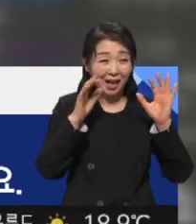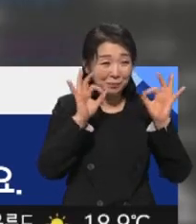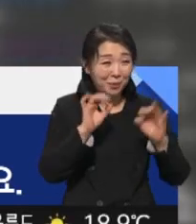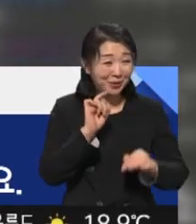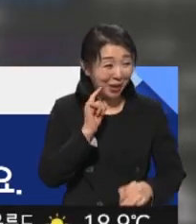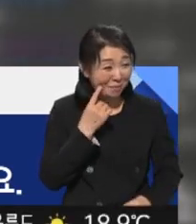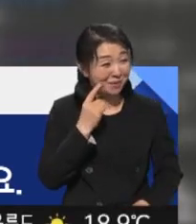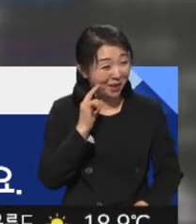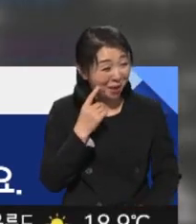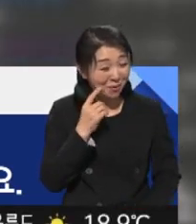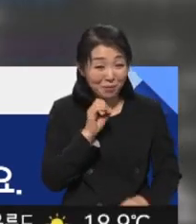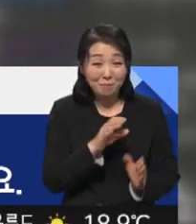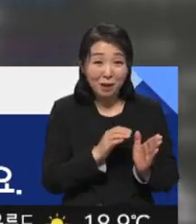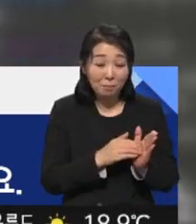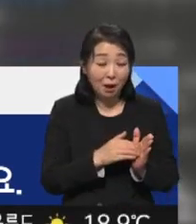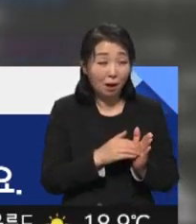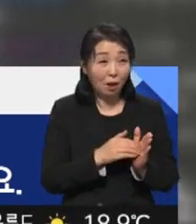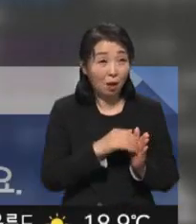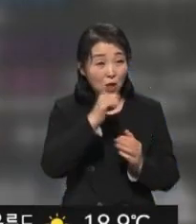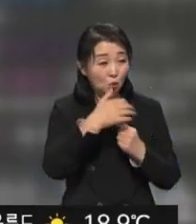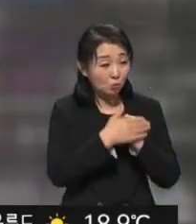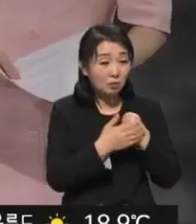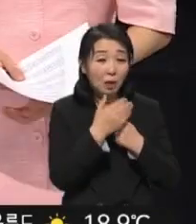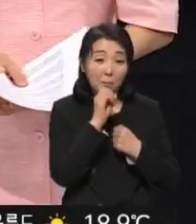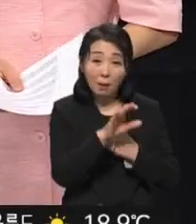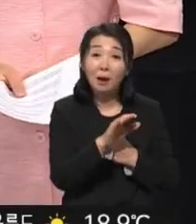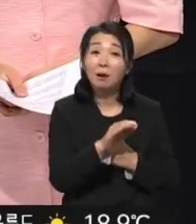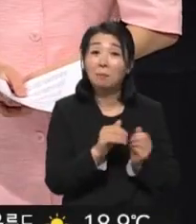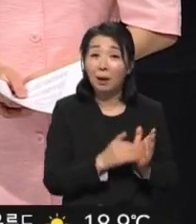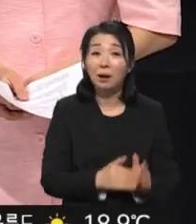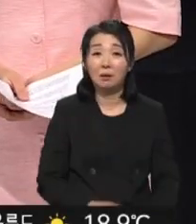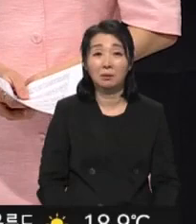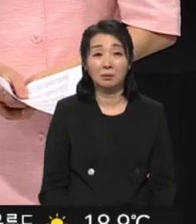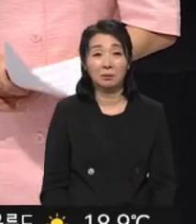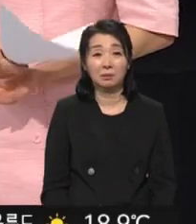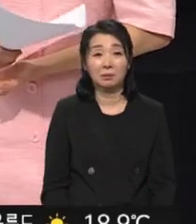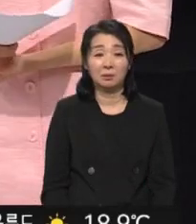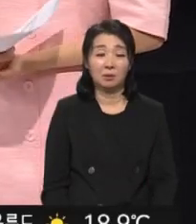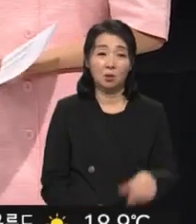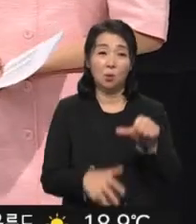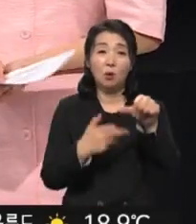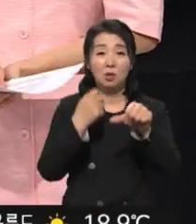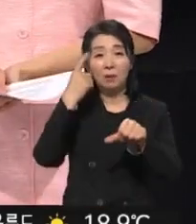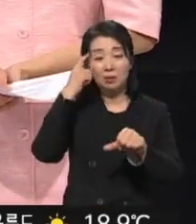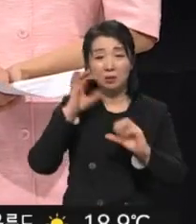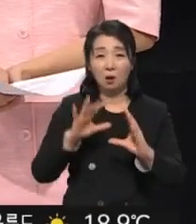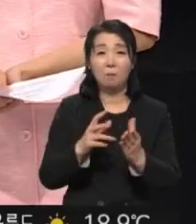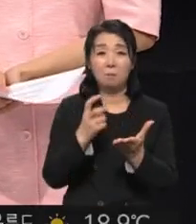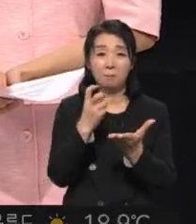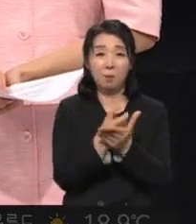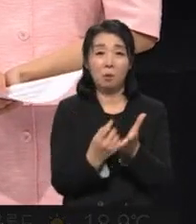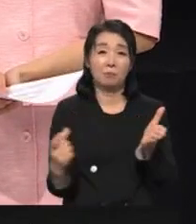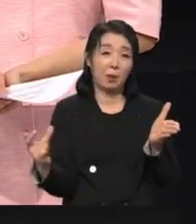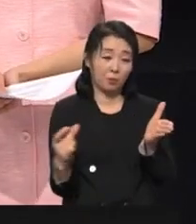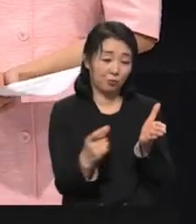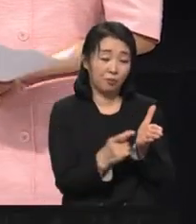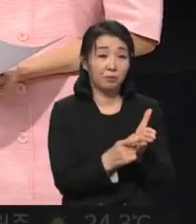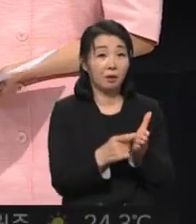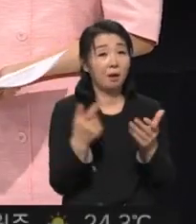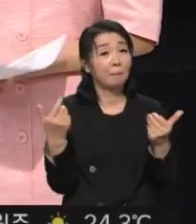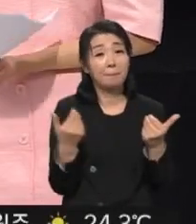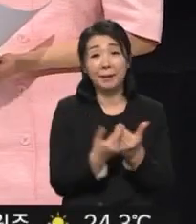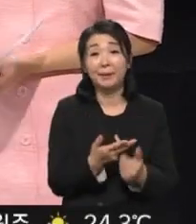예쁘다고 하잖아요. 예. 덕담을 하잖아요. 그러면서 자신은 이미 5.18 정신을 헌법 전문에 수록하는 것에